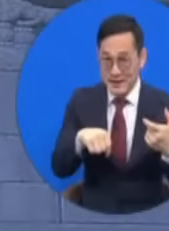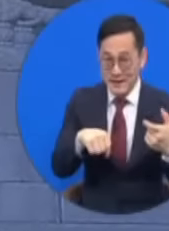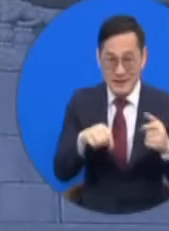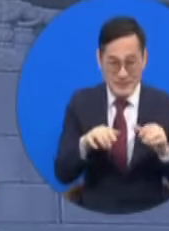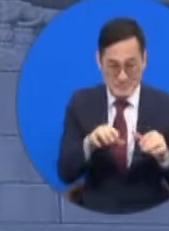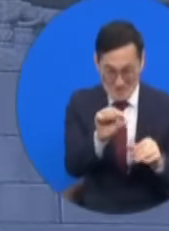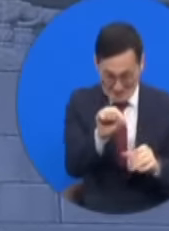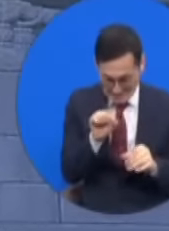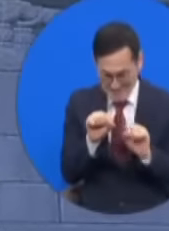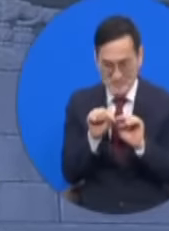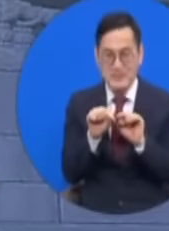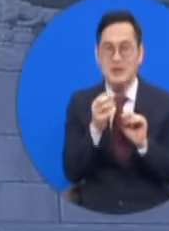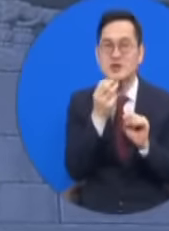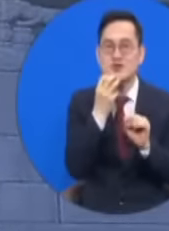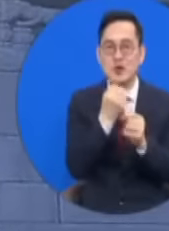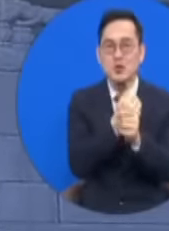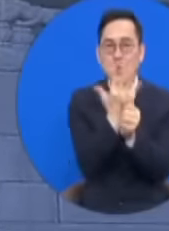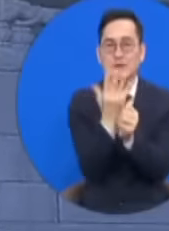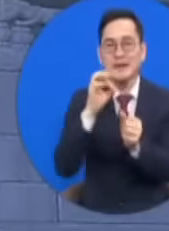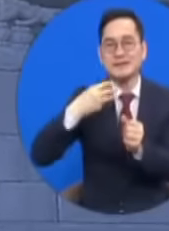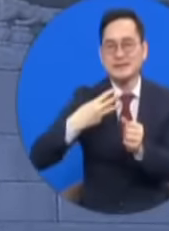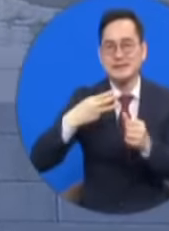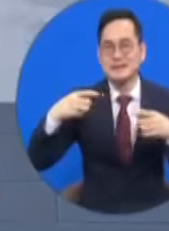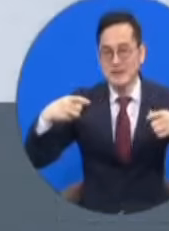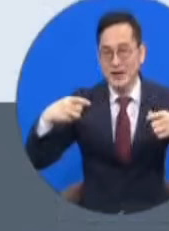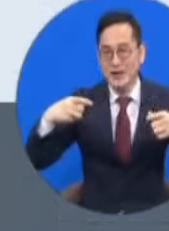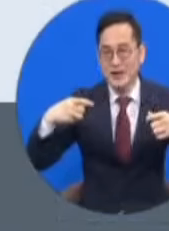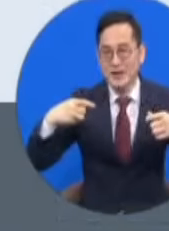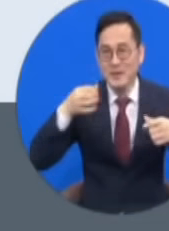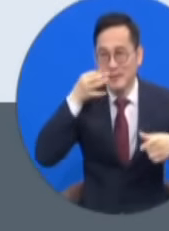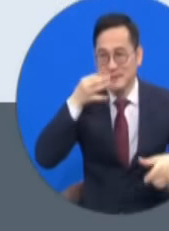서울 동작을로 가보겠습니다.